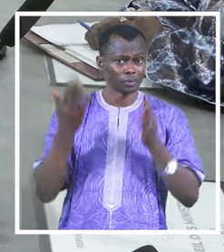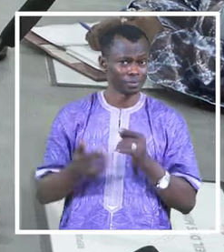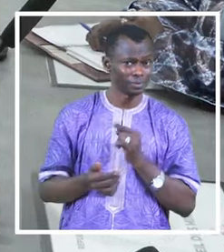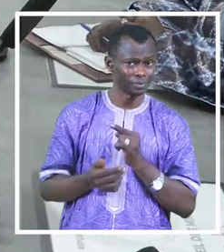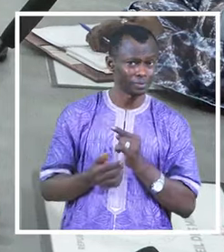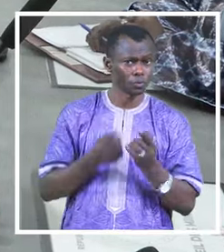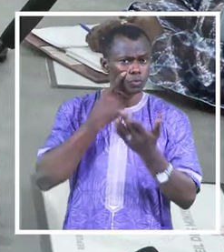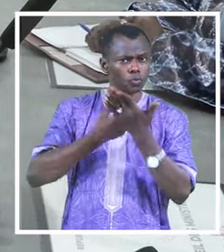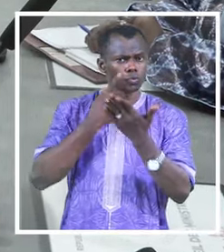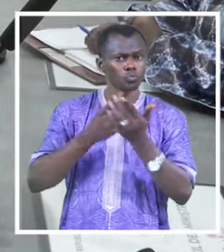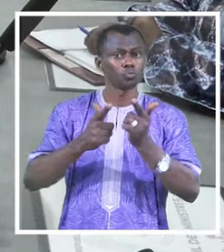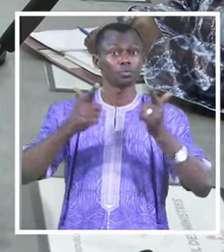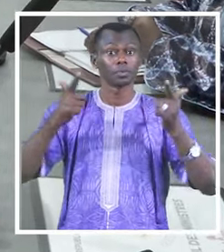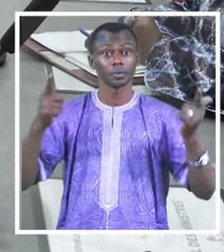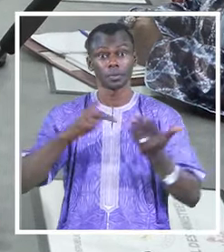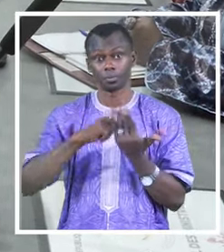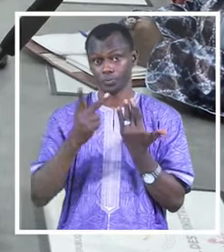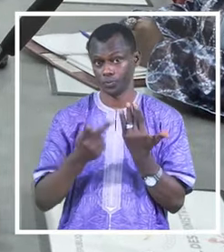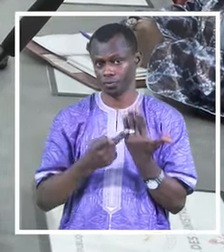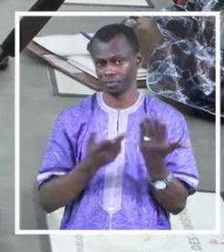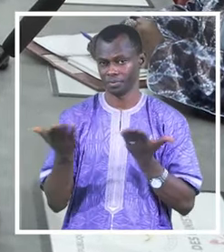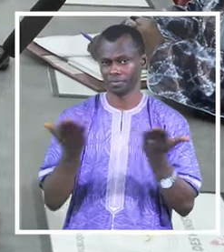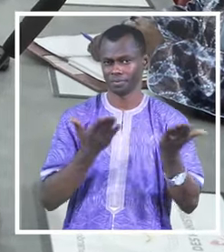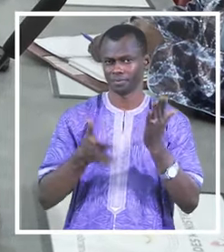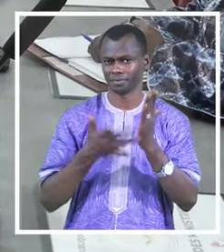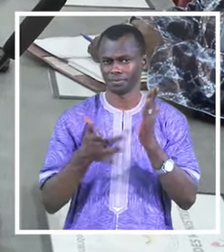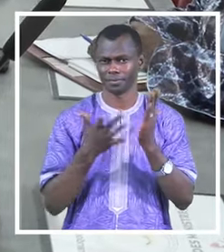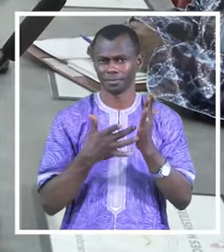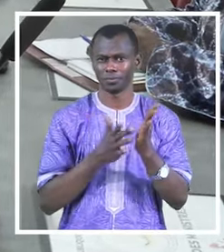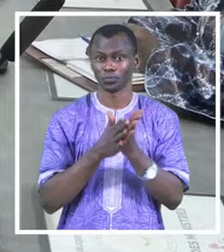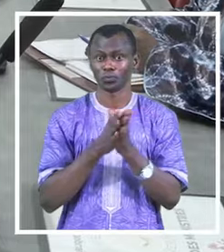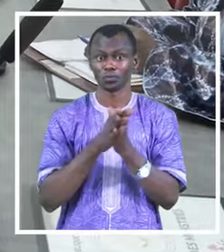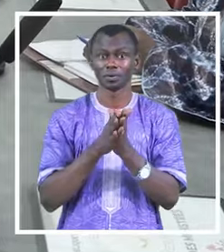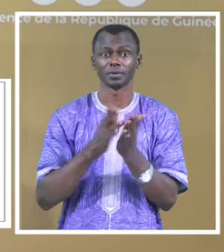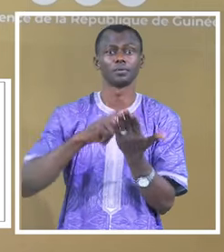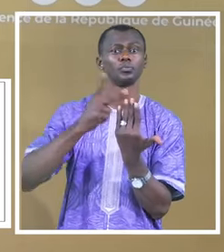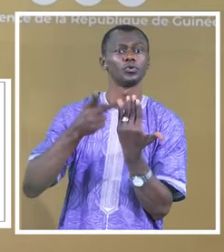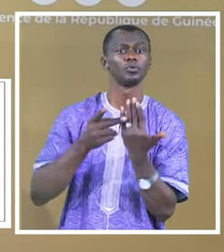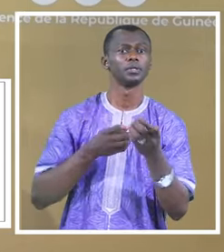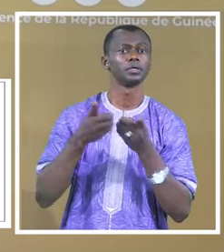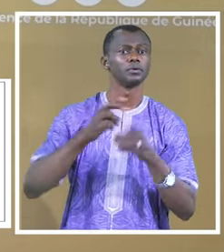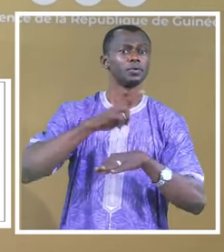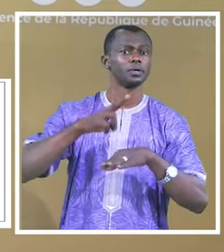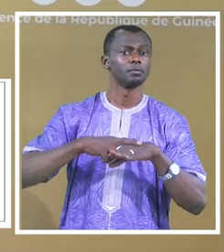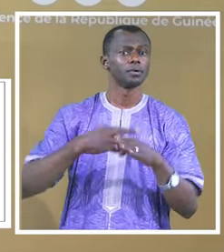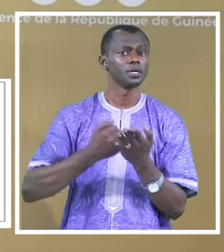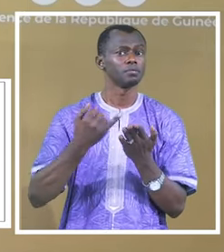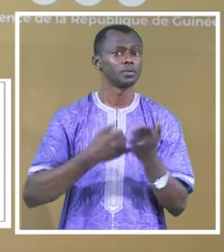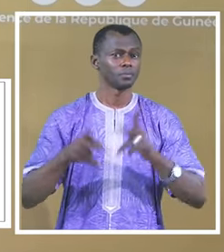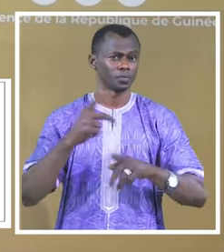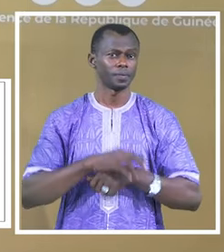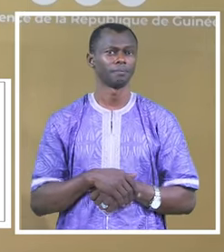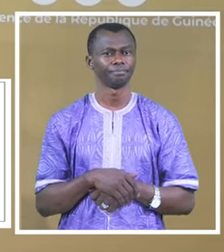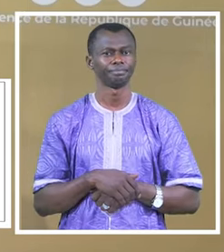techniques concernés par les projets et la Direction nationale des investissements publics. Avant de terminer, le